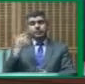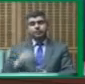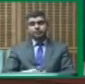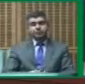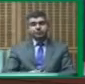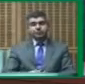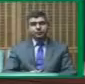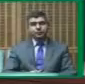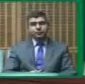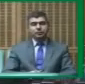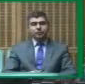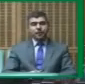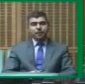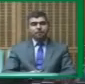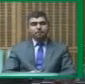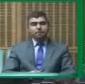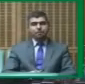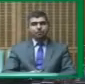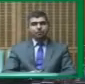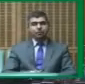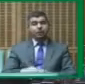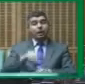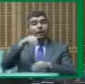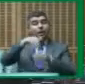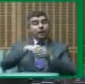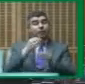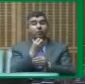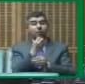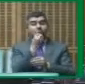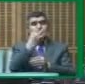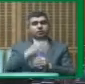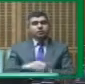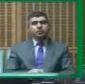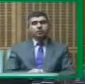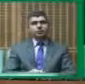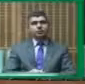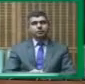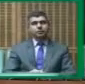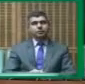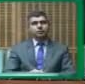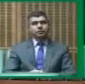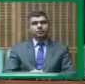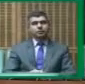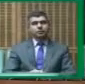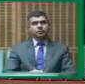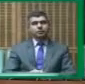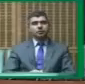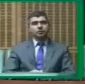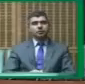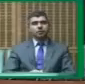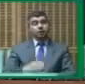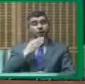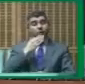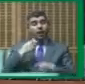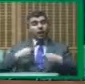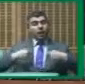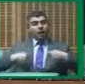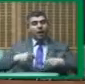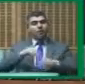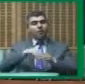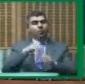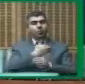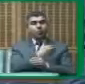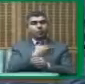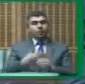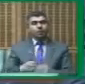كلمة أحد مستشارين فريق التحالف الاشتراكي لتقديم السؤال، تفضل. شكرا السيد